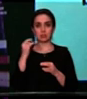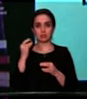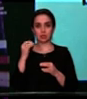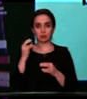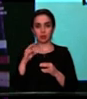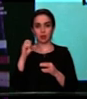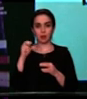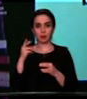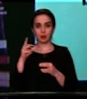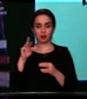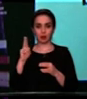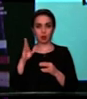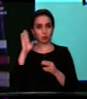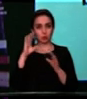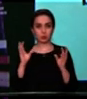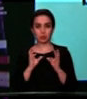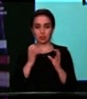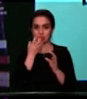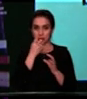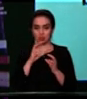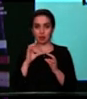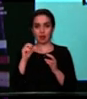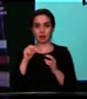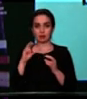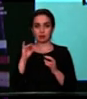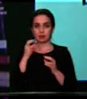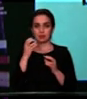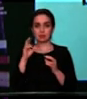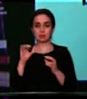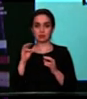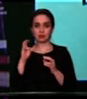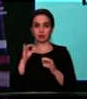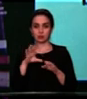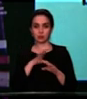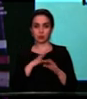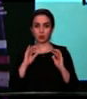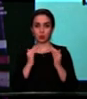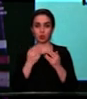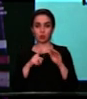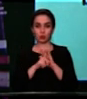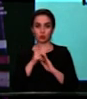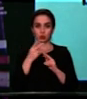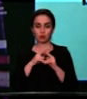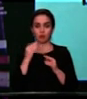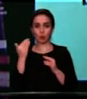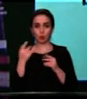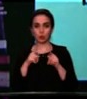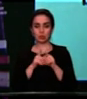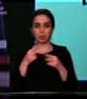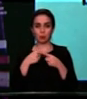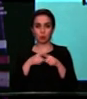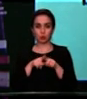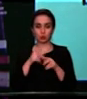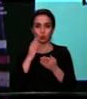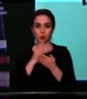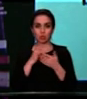sianid, ammiak va suvni qizdirib adeninni sintezlagan. Membranalar bilan o'rala boshlagan va ularda bo'linish